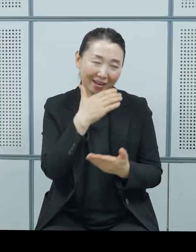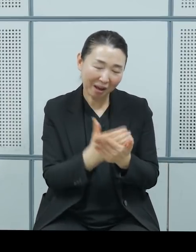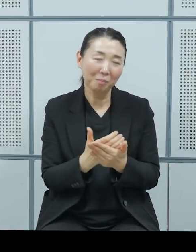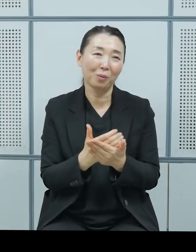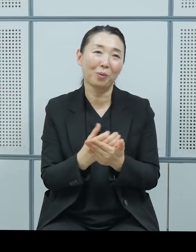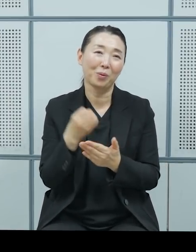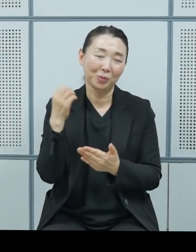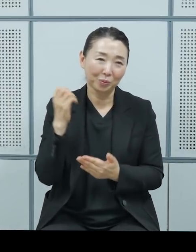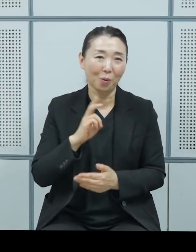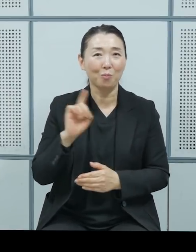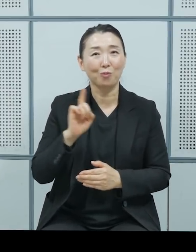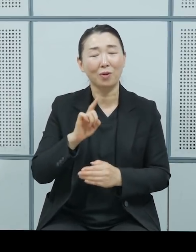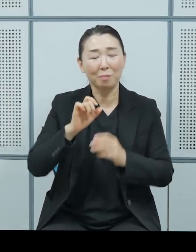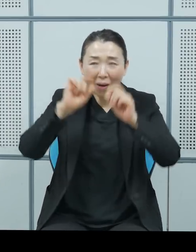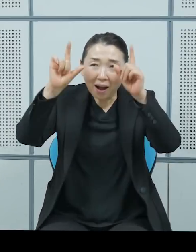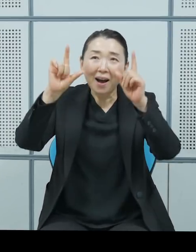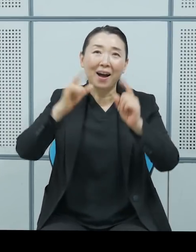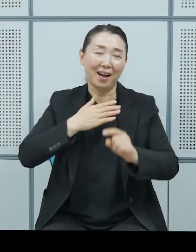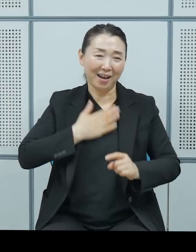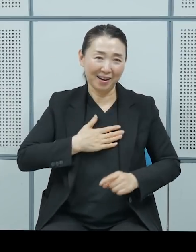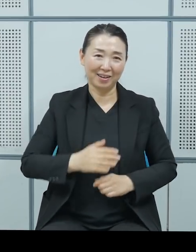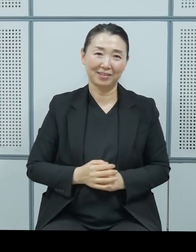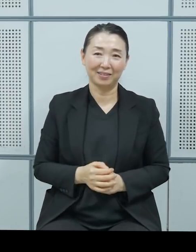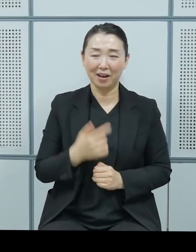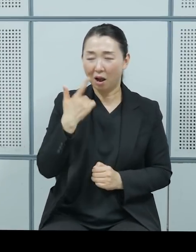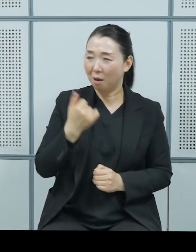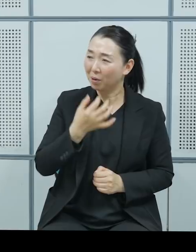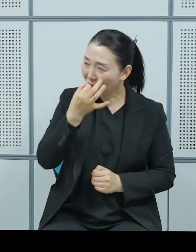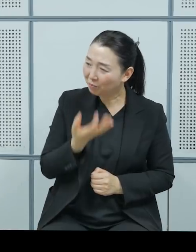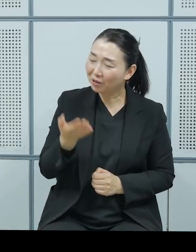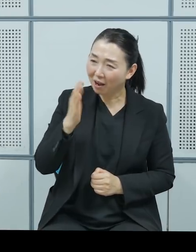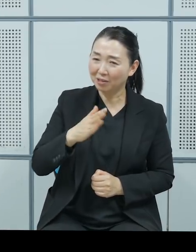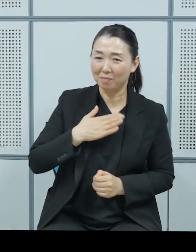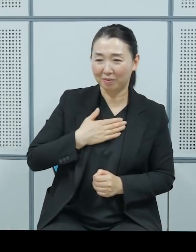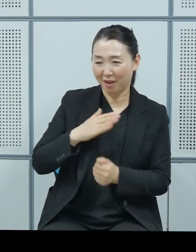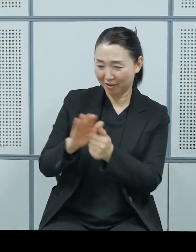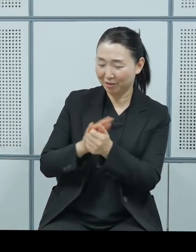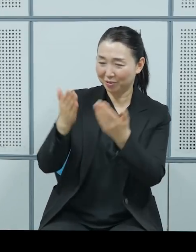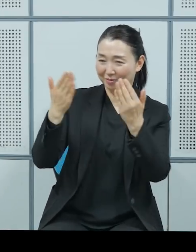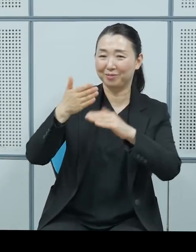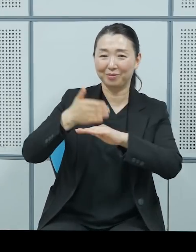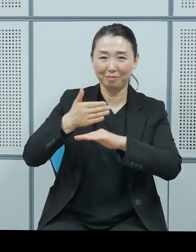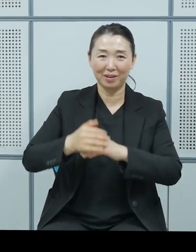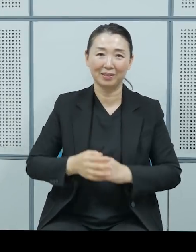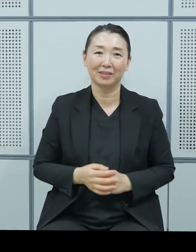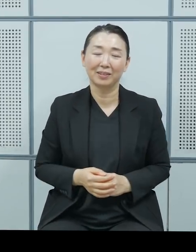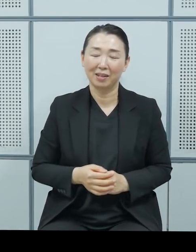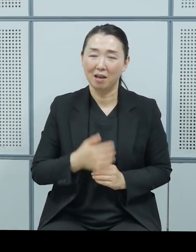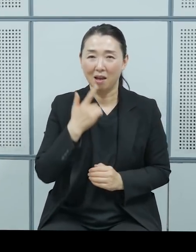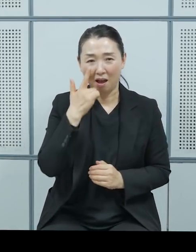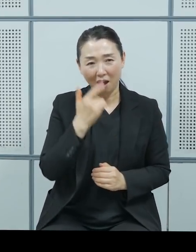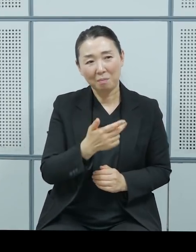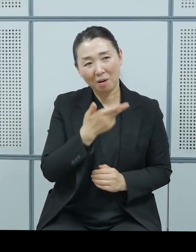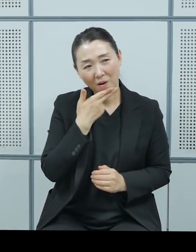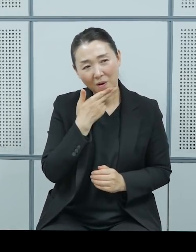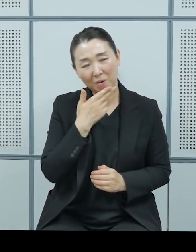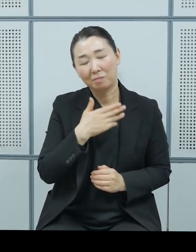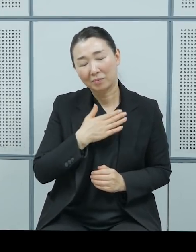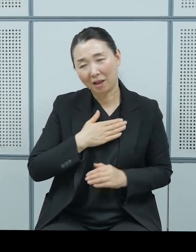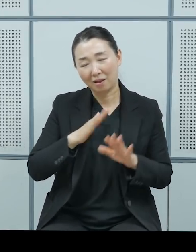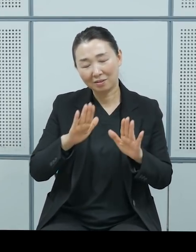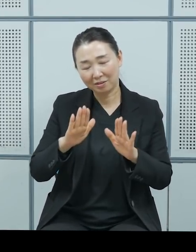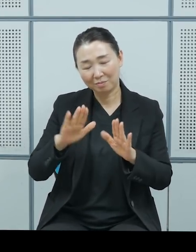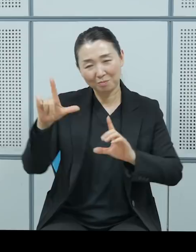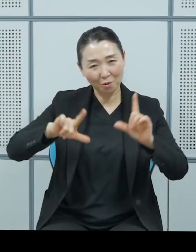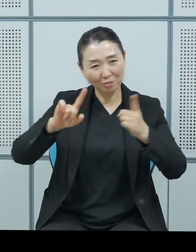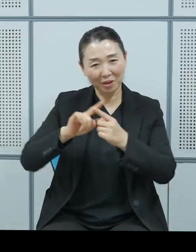있어서 항상 무언가를 알아가요. 아빠도 힘들 텐데 항상 저 챙겨줘서 고마워요. 정말 아빠가 없었으면 제가 이렇게